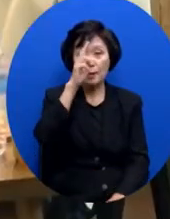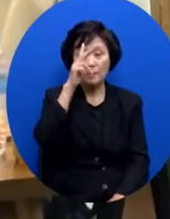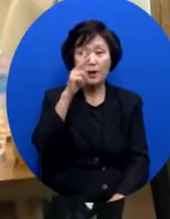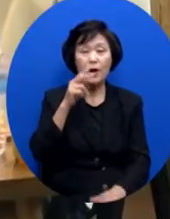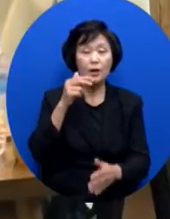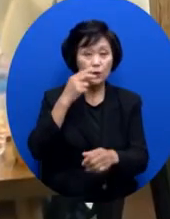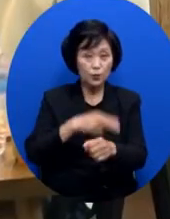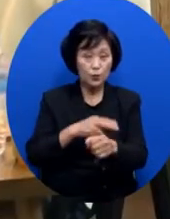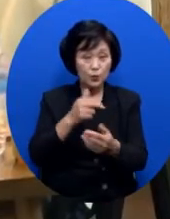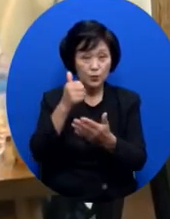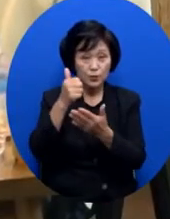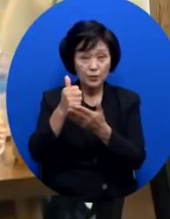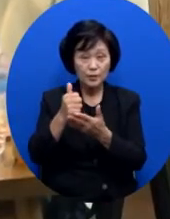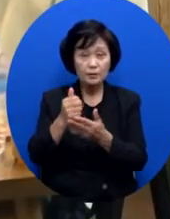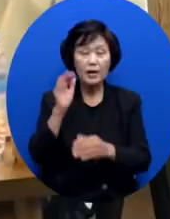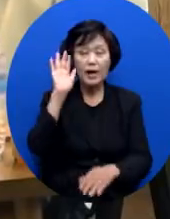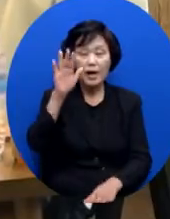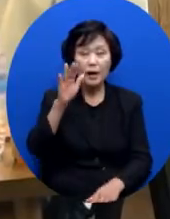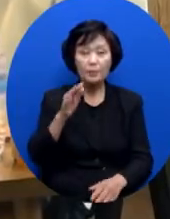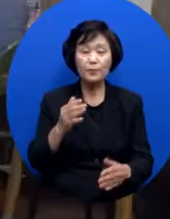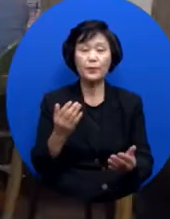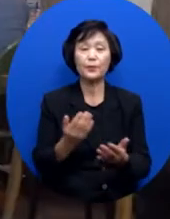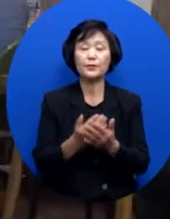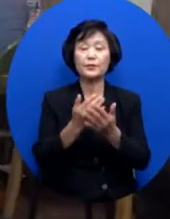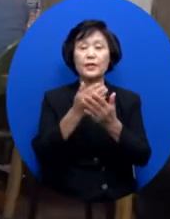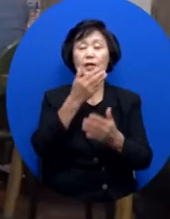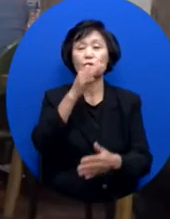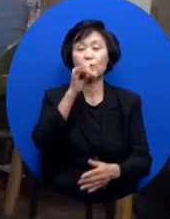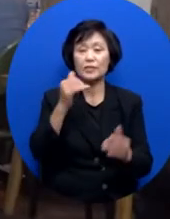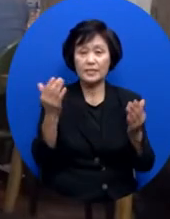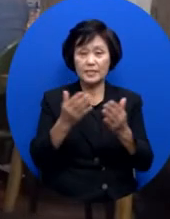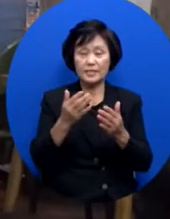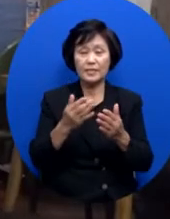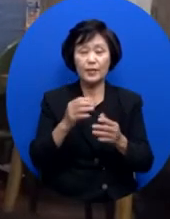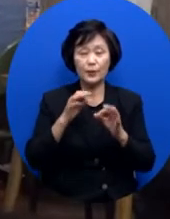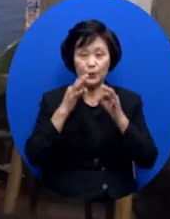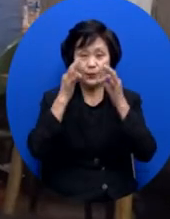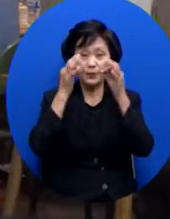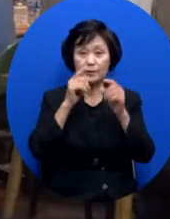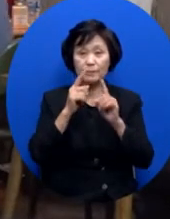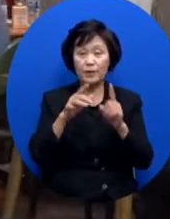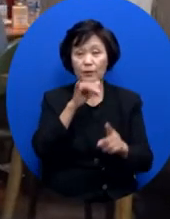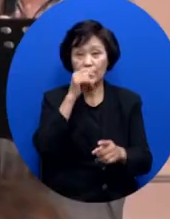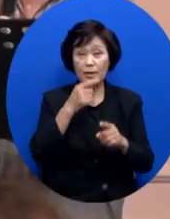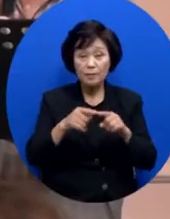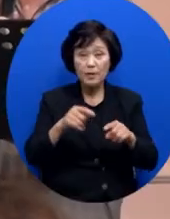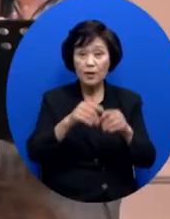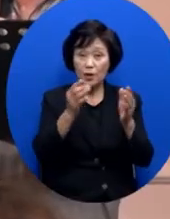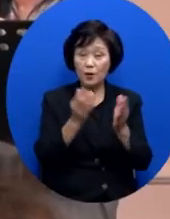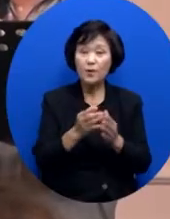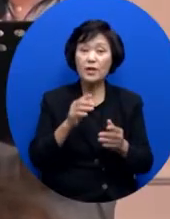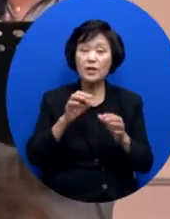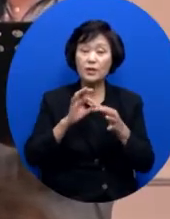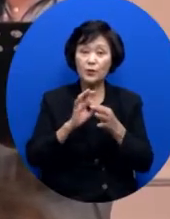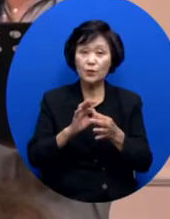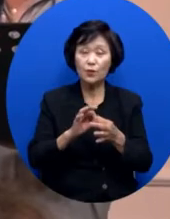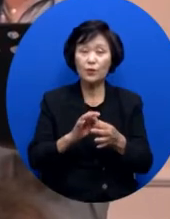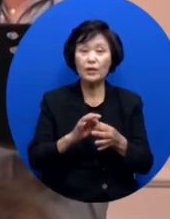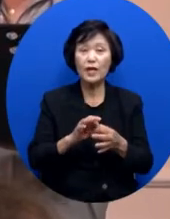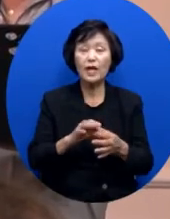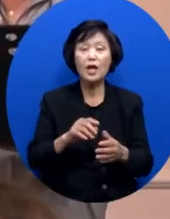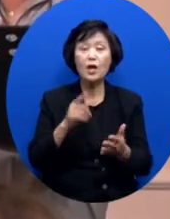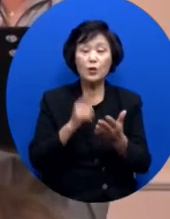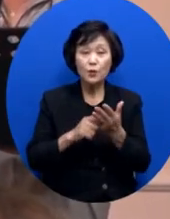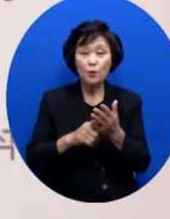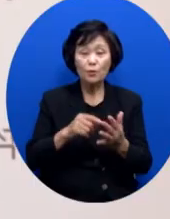신진 학자들이 송장 할 수 있는 환경을 만드는데 노력하겠다 고 전했습니다 이날 평가 회에는 세계선교 학회 총무로